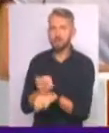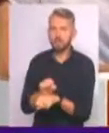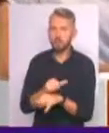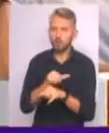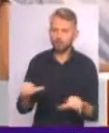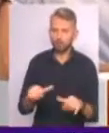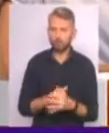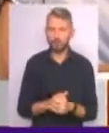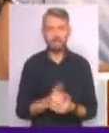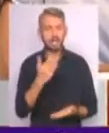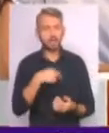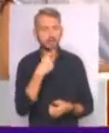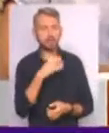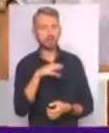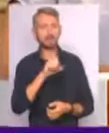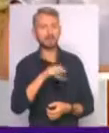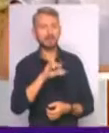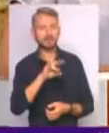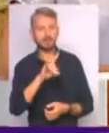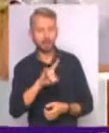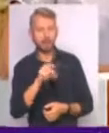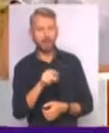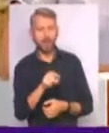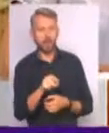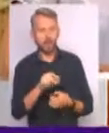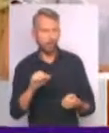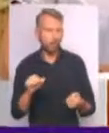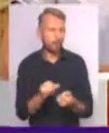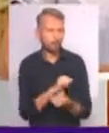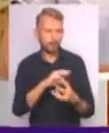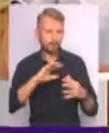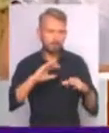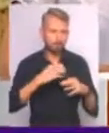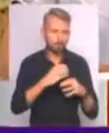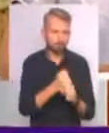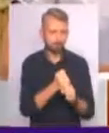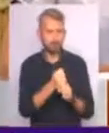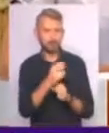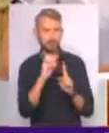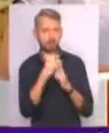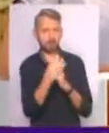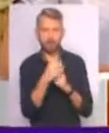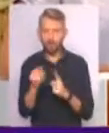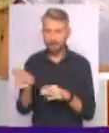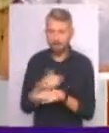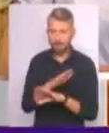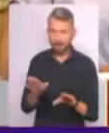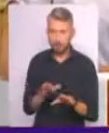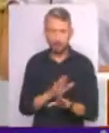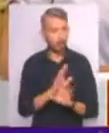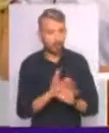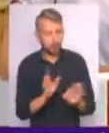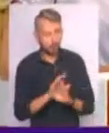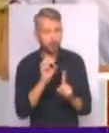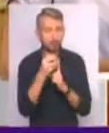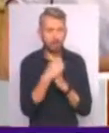просто? Вот если говорить о статинах, они уплотнят эти бляшки, они сделают их немножко меньше. То вони їх не заберуть, вони їх не заберуть. Нет, конечно,